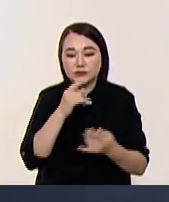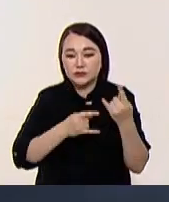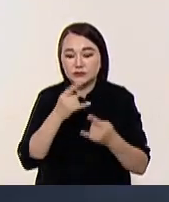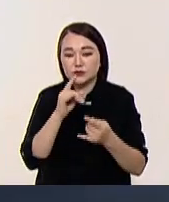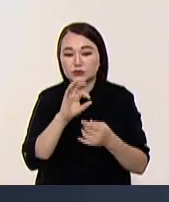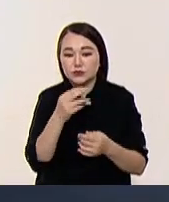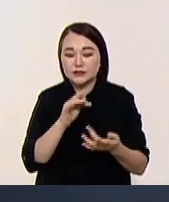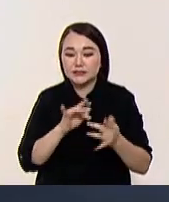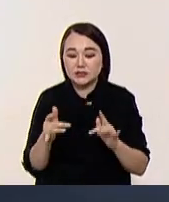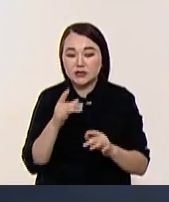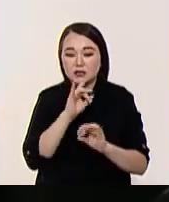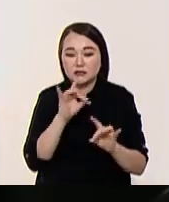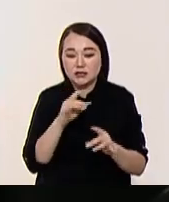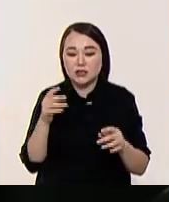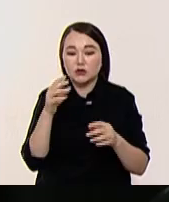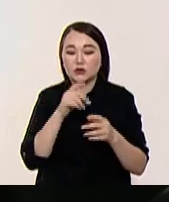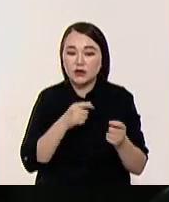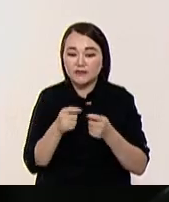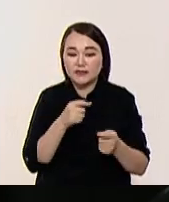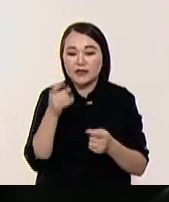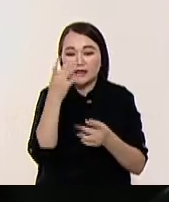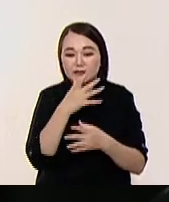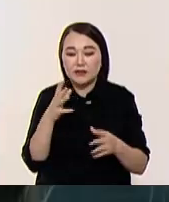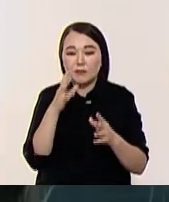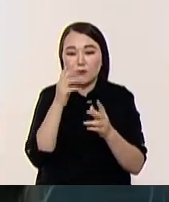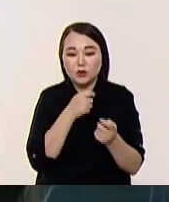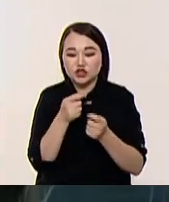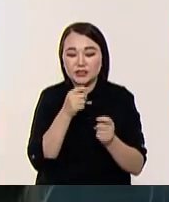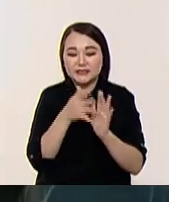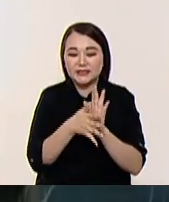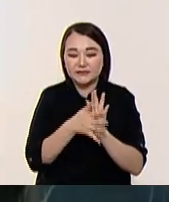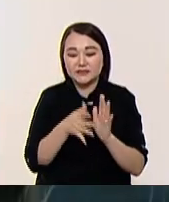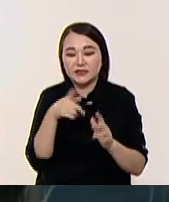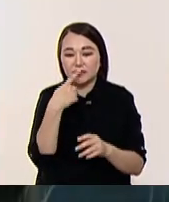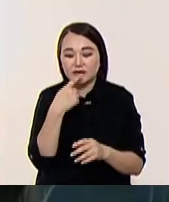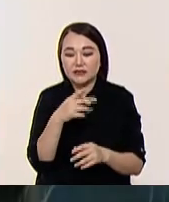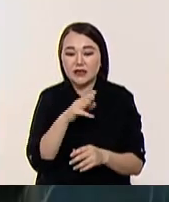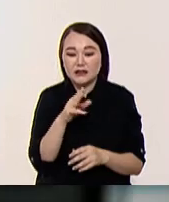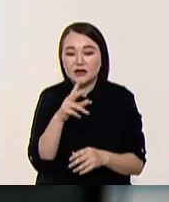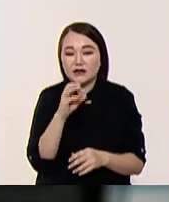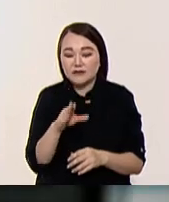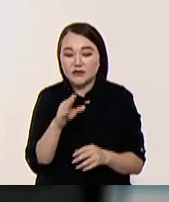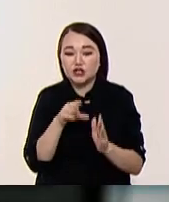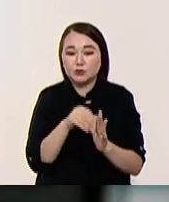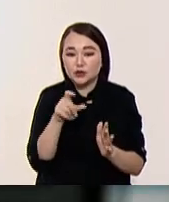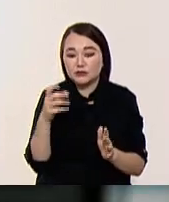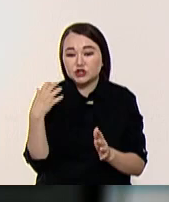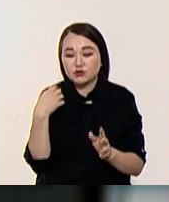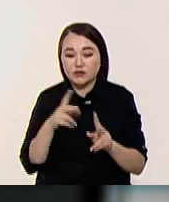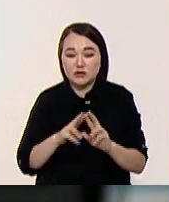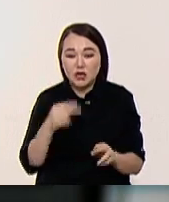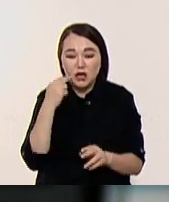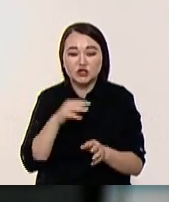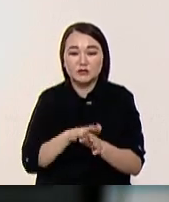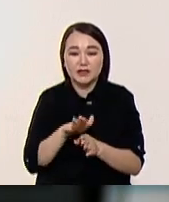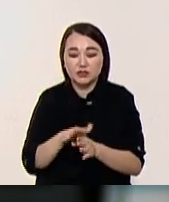сетях, говорит руководитель Института прикладных этнополитических исследований Талгат Калиев. Для того, чтобы депутаты, как и чиновники, качественно